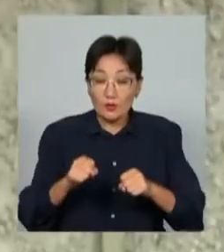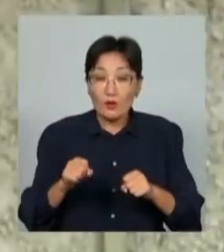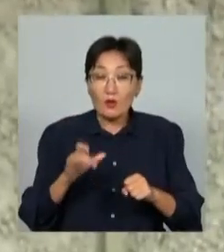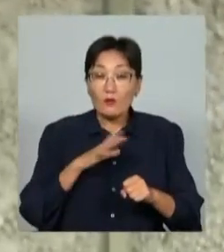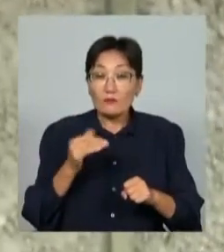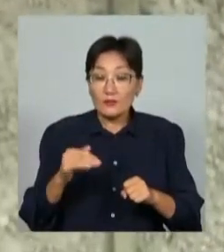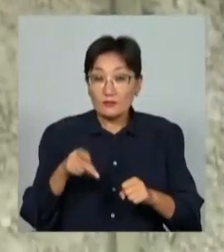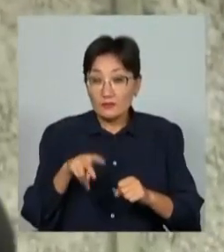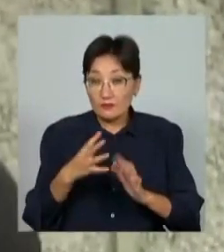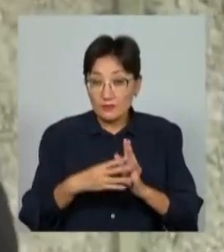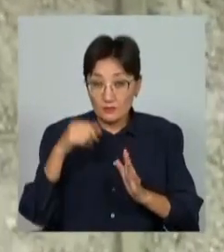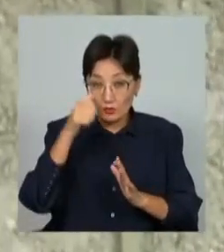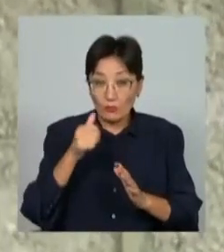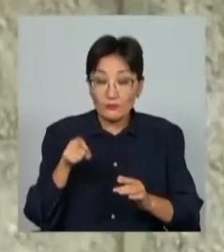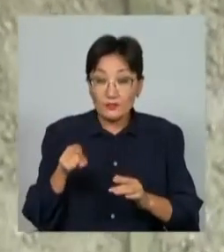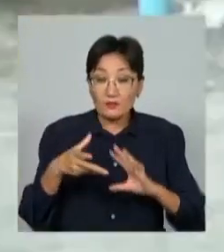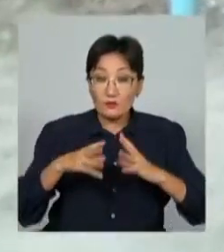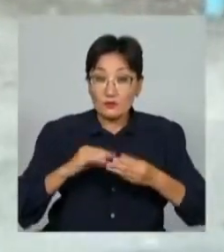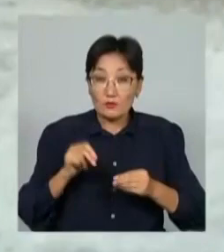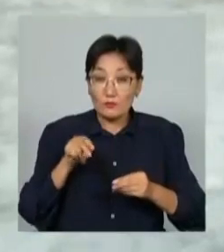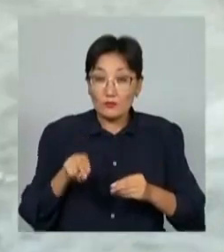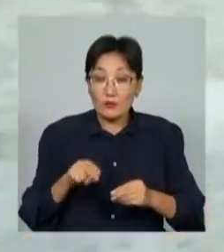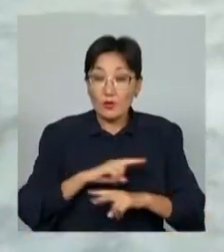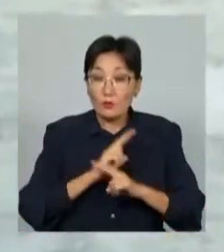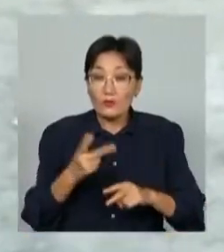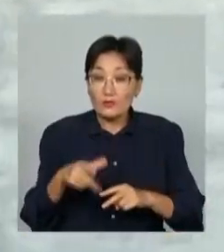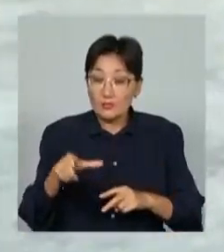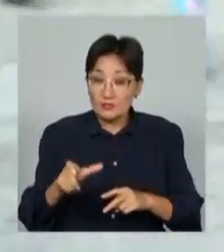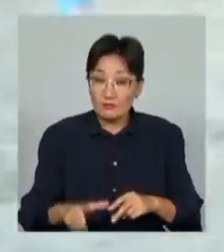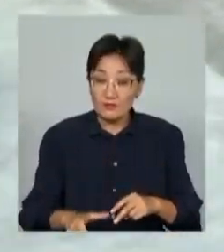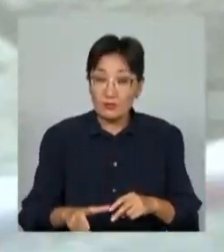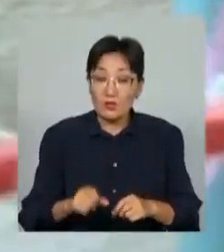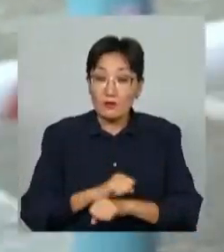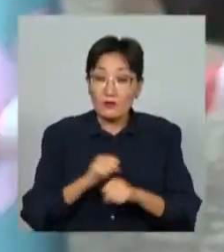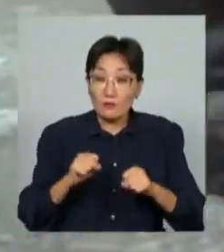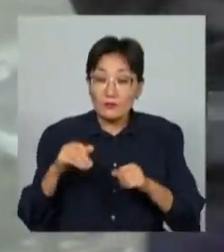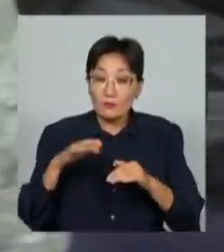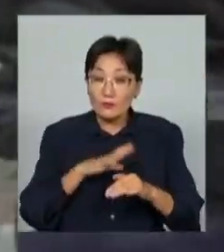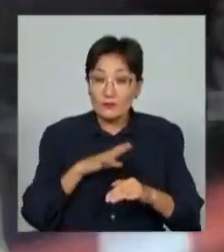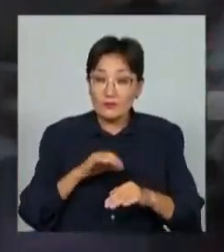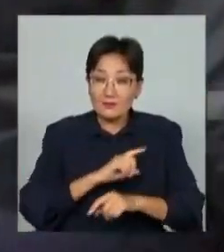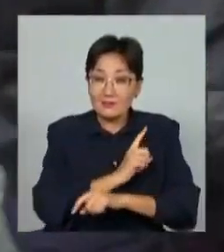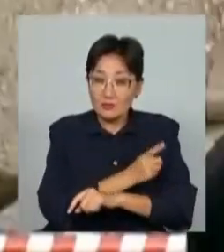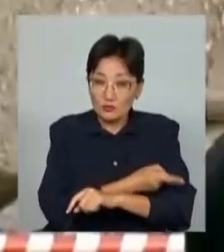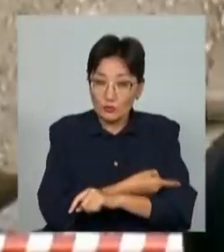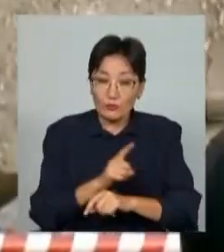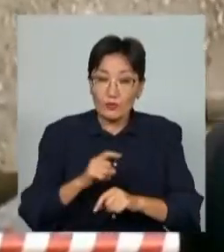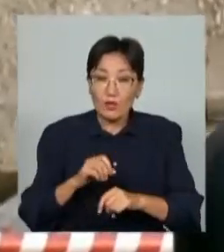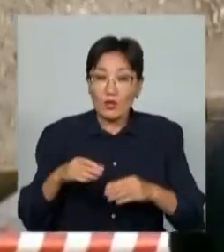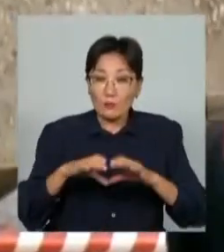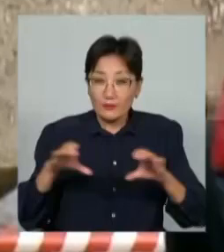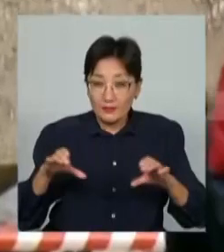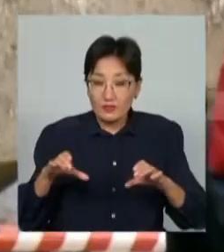феврале 2019-го. Тогда в результате ЧП погибли 3 человека. Взрывная волна была такой силы, что